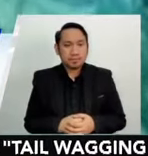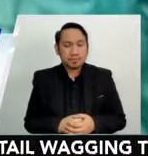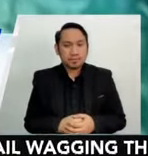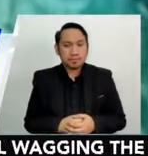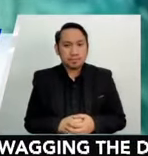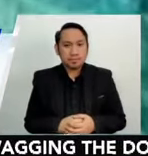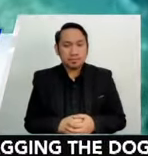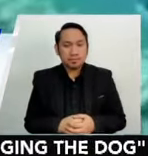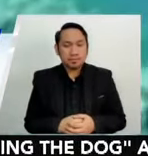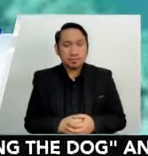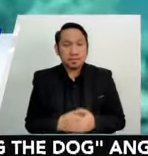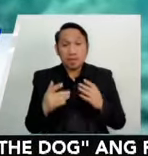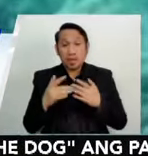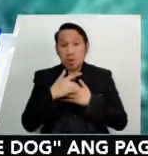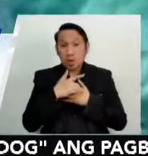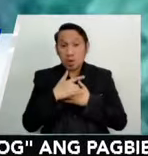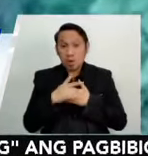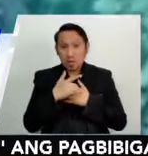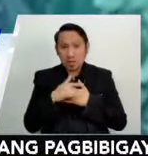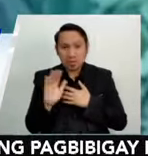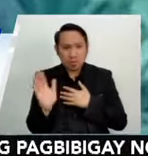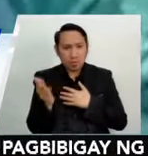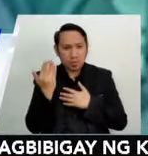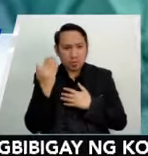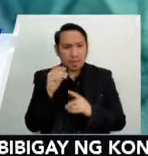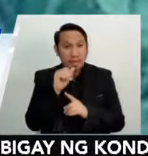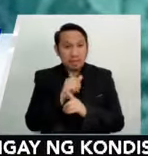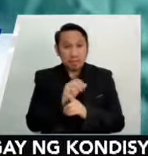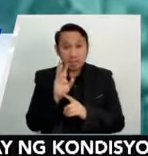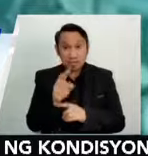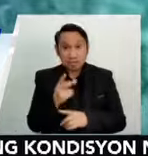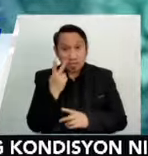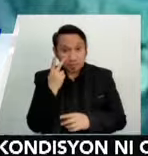Madaling araw noong April 6, makikita ang dalawang lalaki na nasa harap